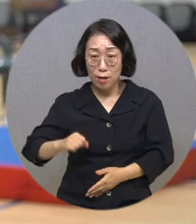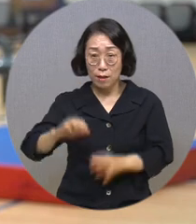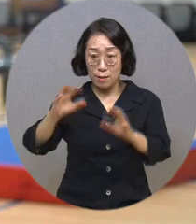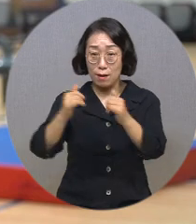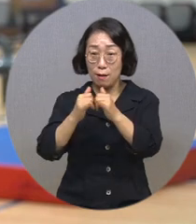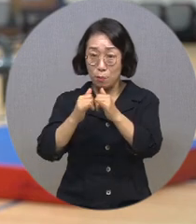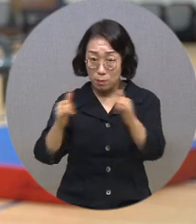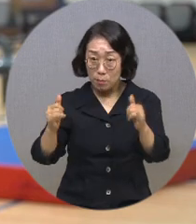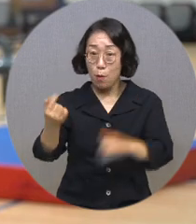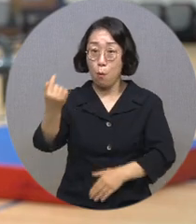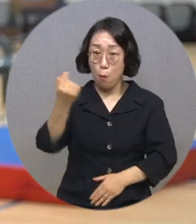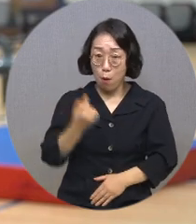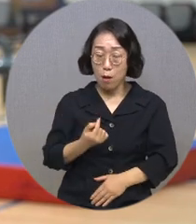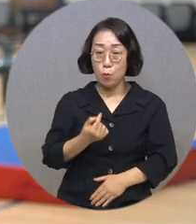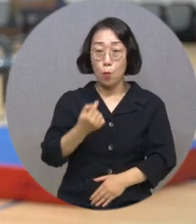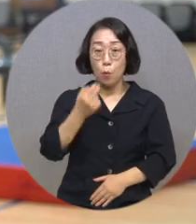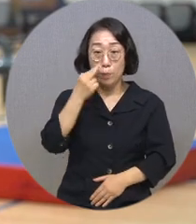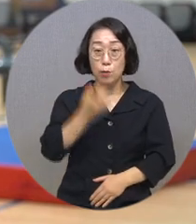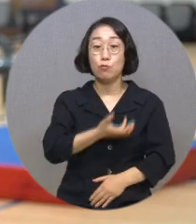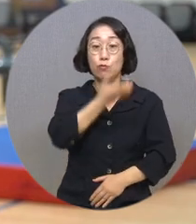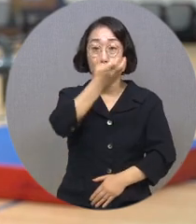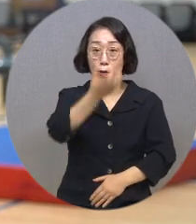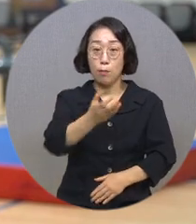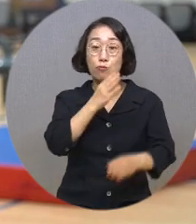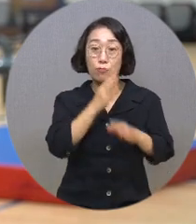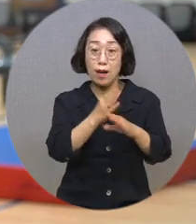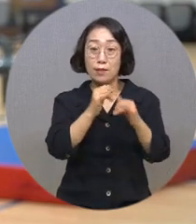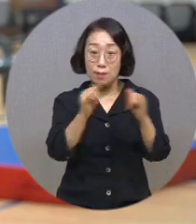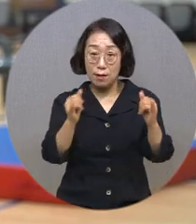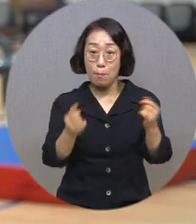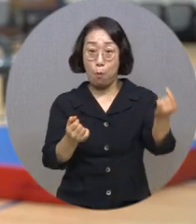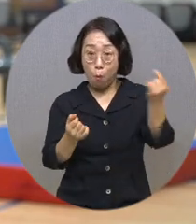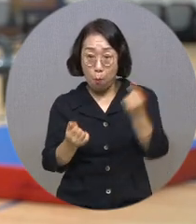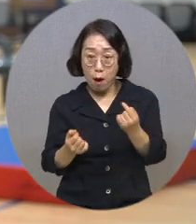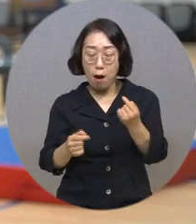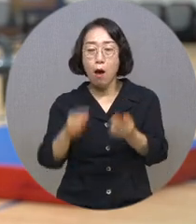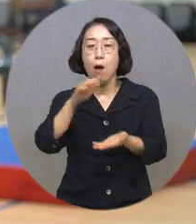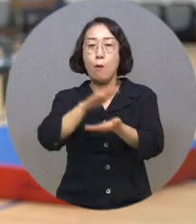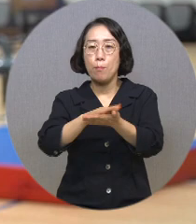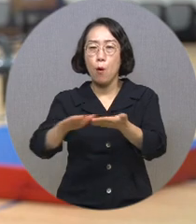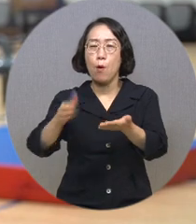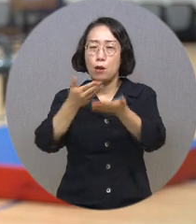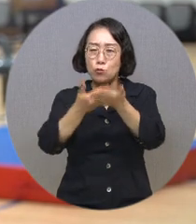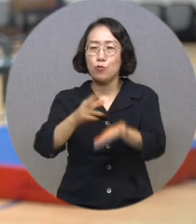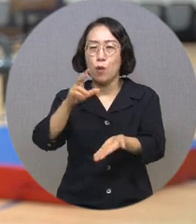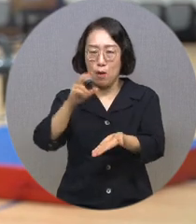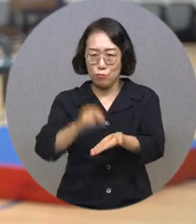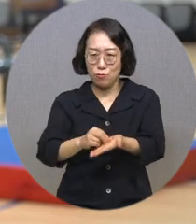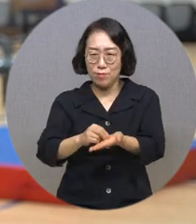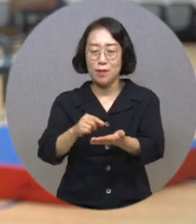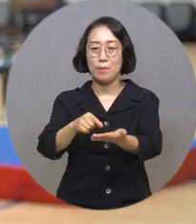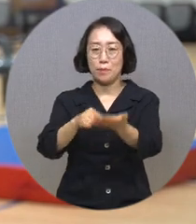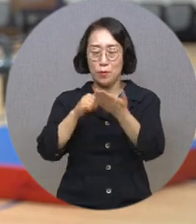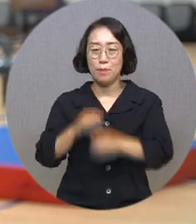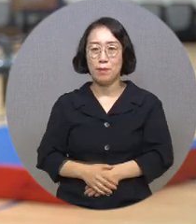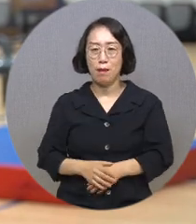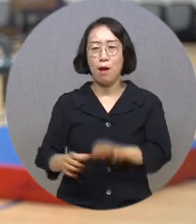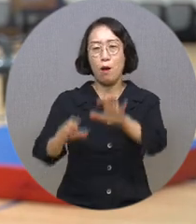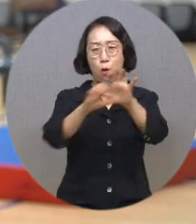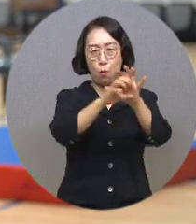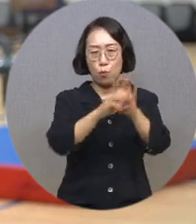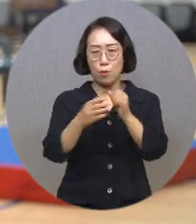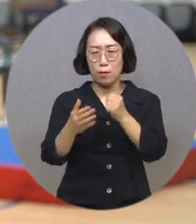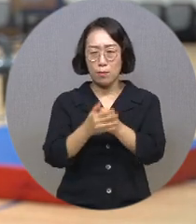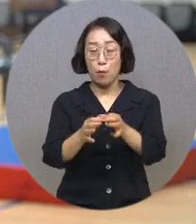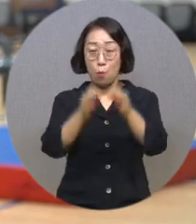선수들과 미국으로 망명한 북한 선수의 참가는 세계 평화를 향한 외침으로 해석됩니다. 코로나 팬데믹